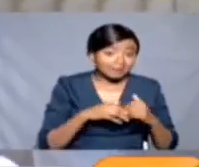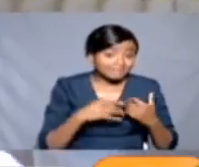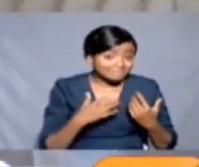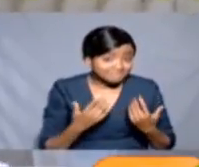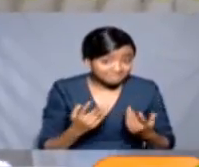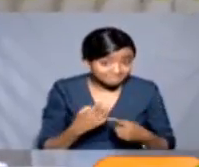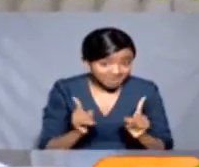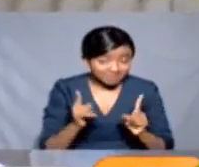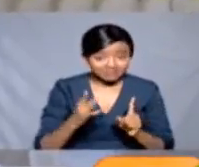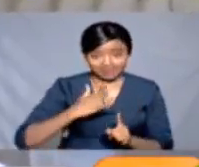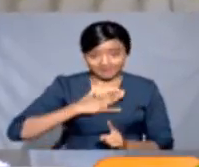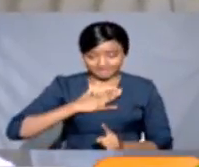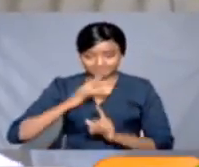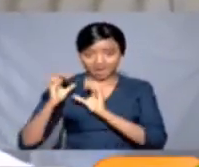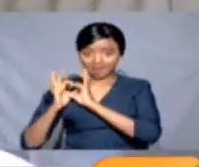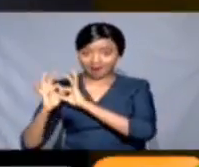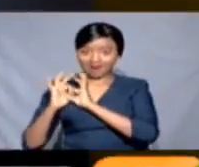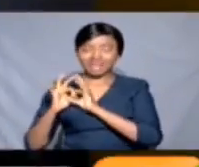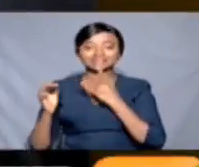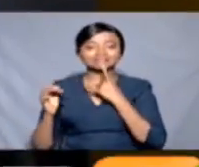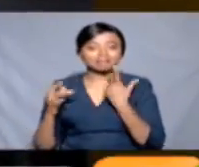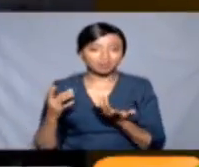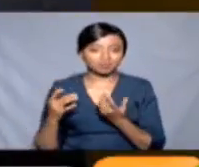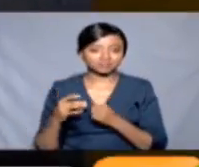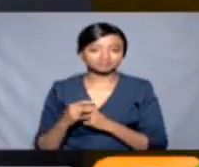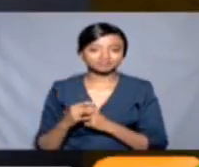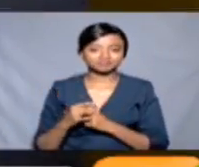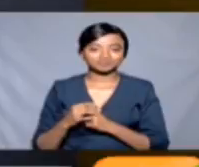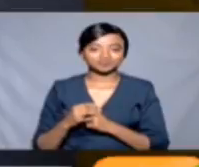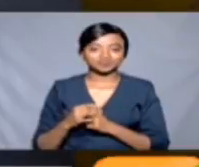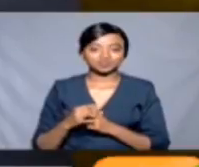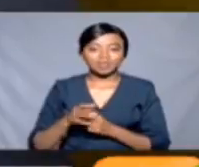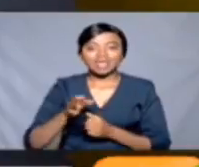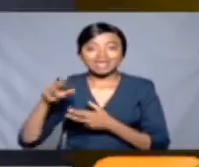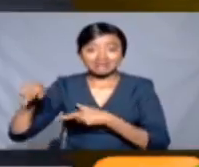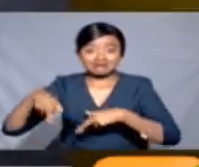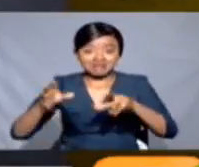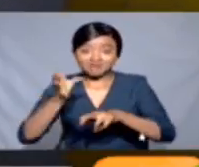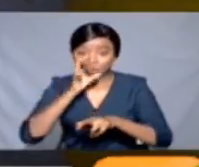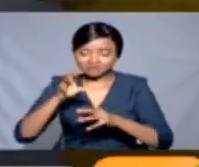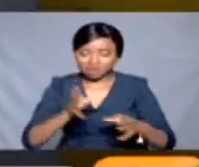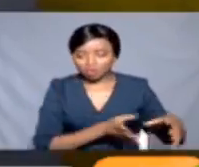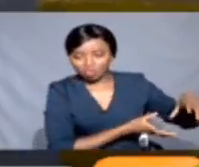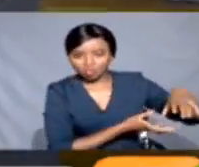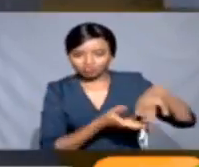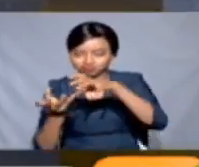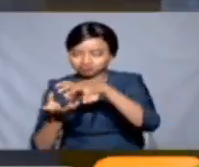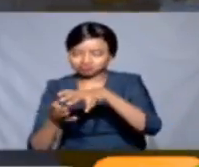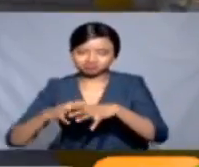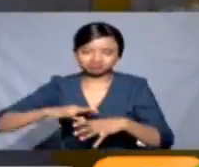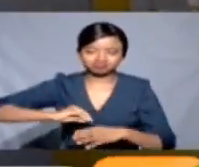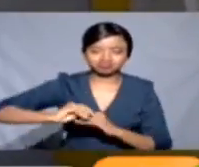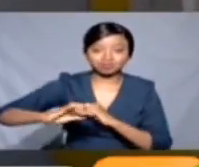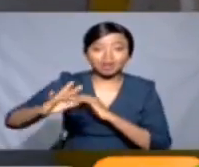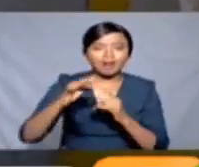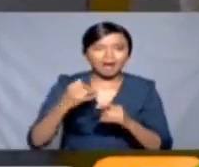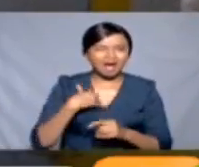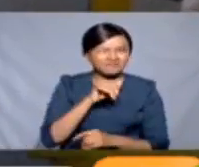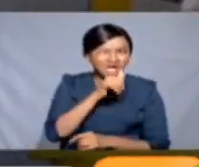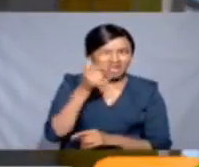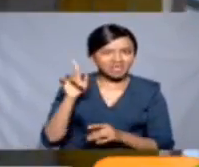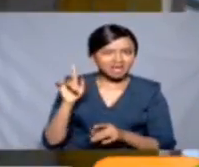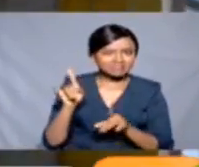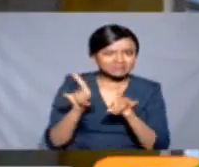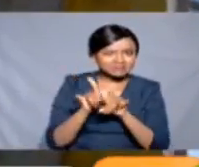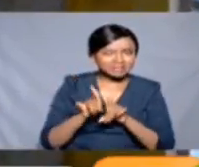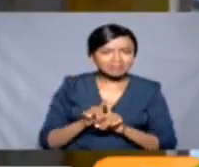Lakini kikimila yetu inasemanga sisi tufanye tunaenda kuweka kwa mto. Kama tulikuwa na ingine ya Chinese hapa, ya